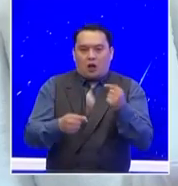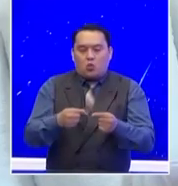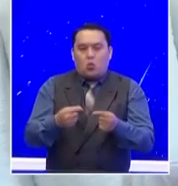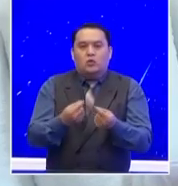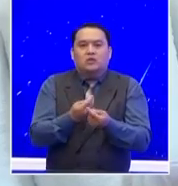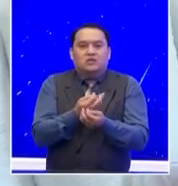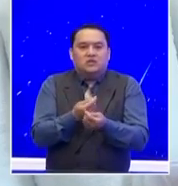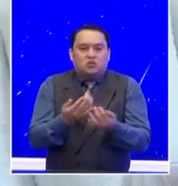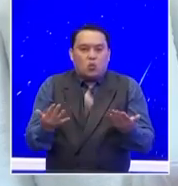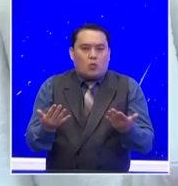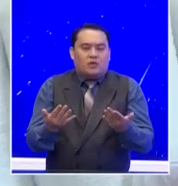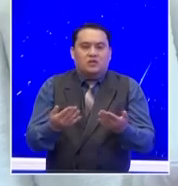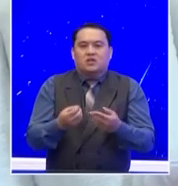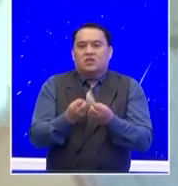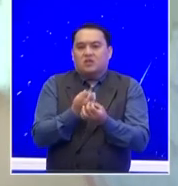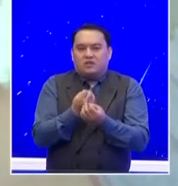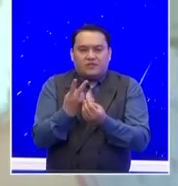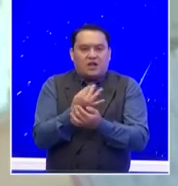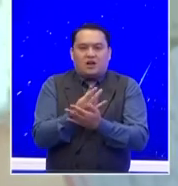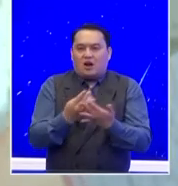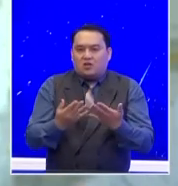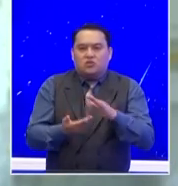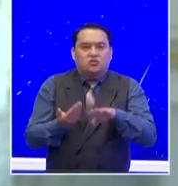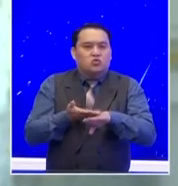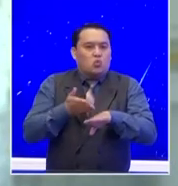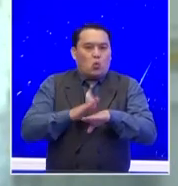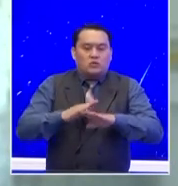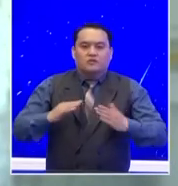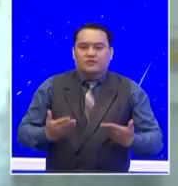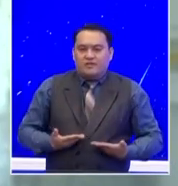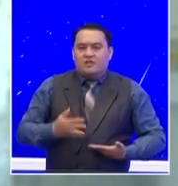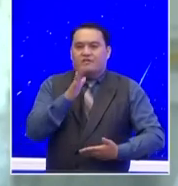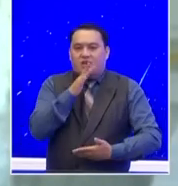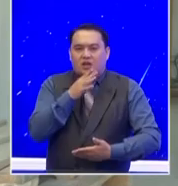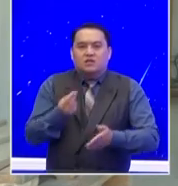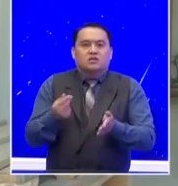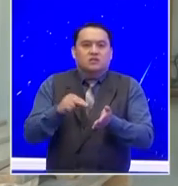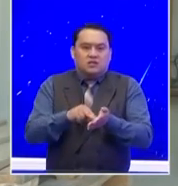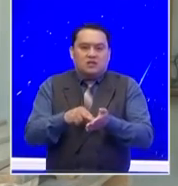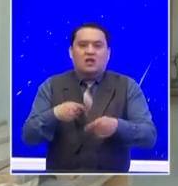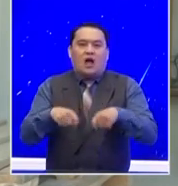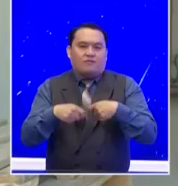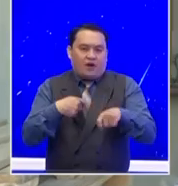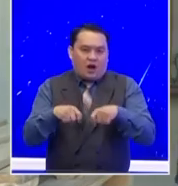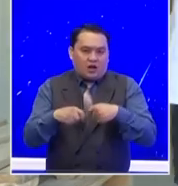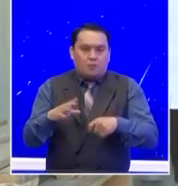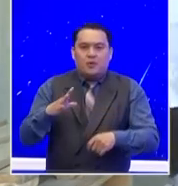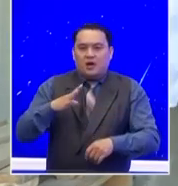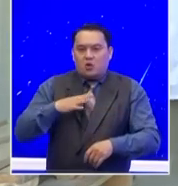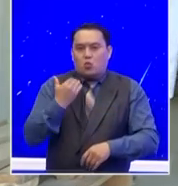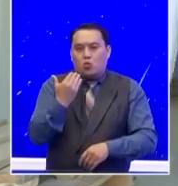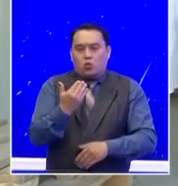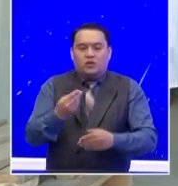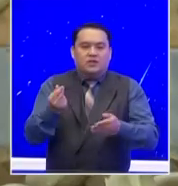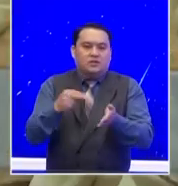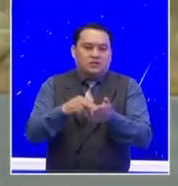и 12 наименований полуфабрикатов. И в этот нелегкий для населения области период цены на социально значимые продовольственные товары у них